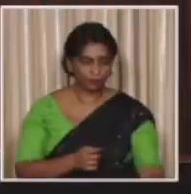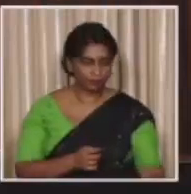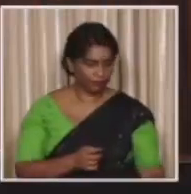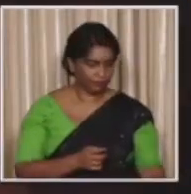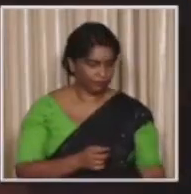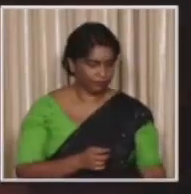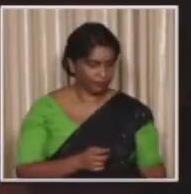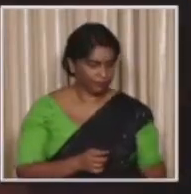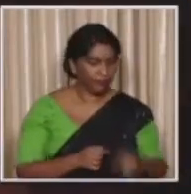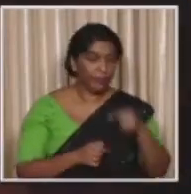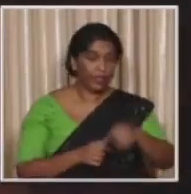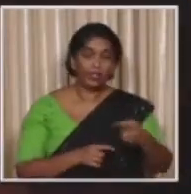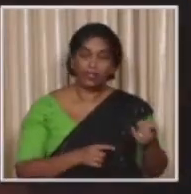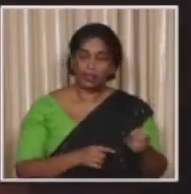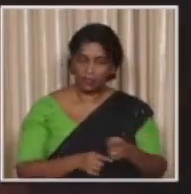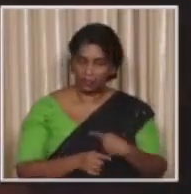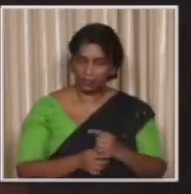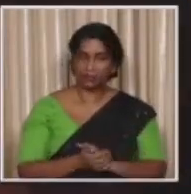අද දින